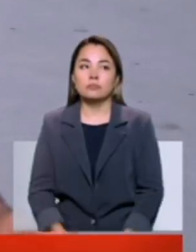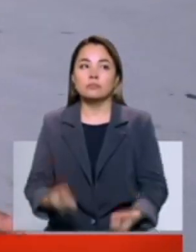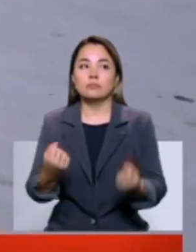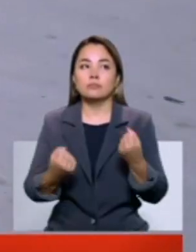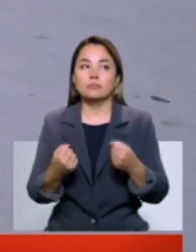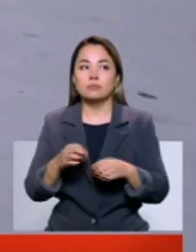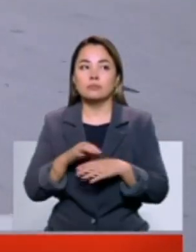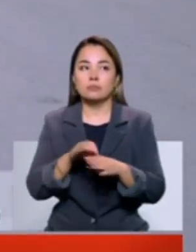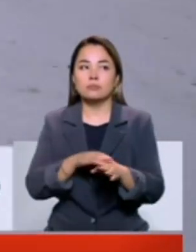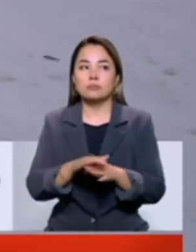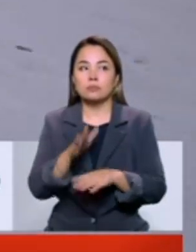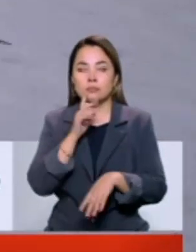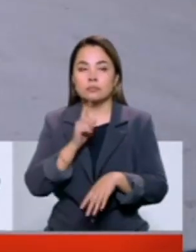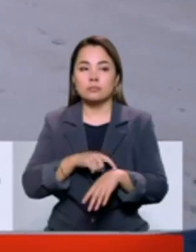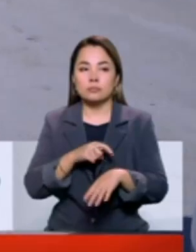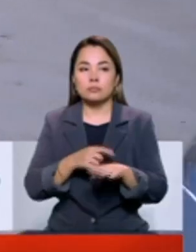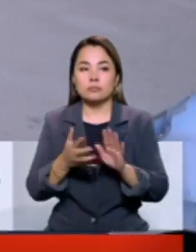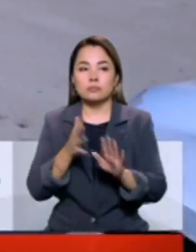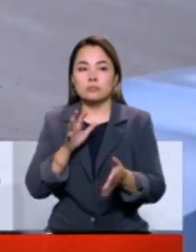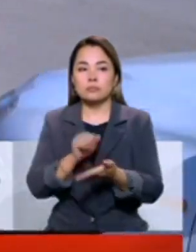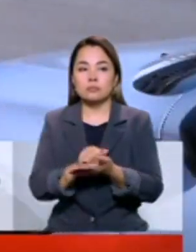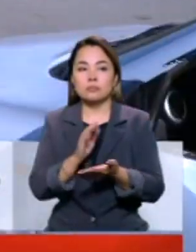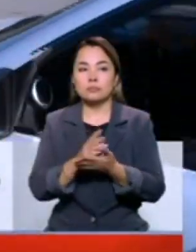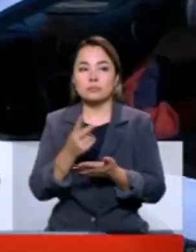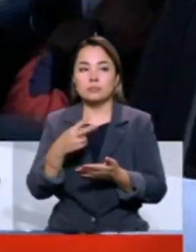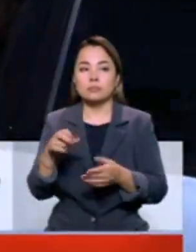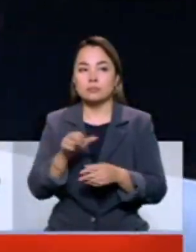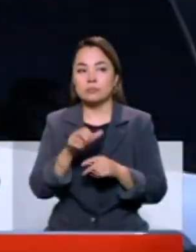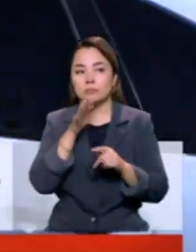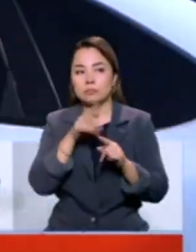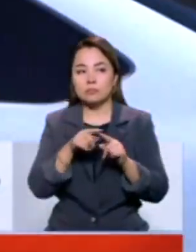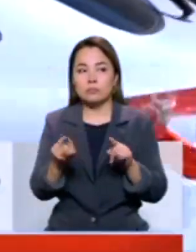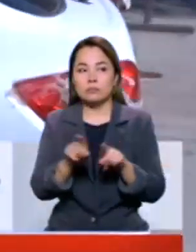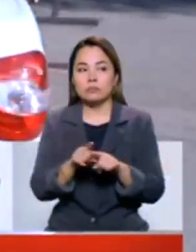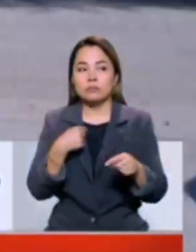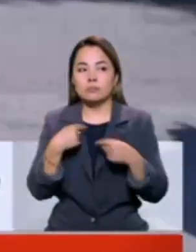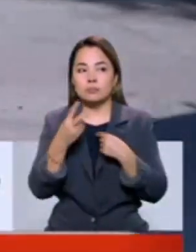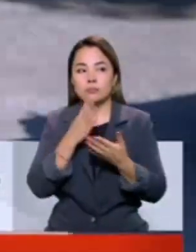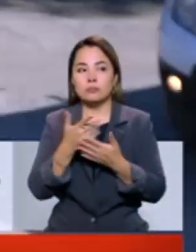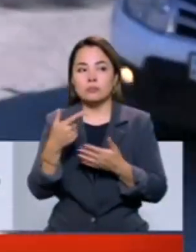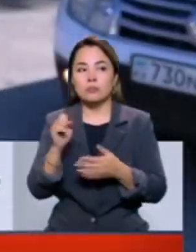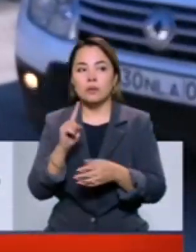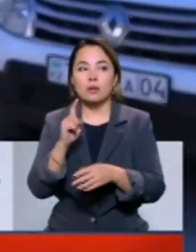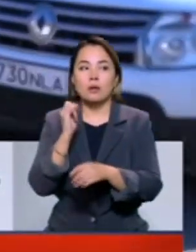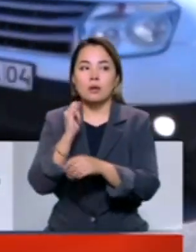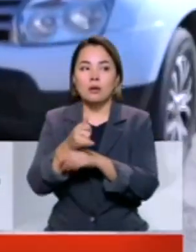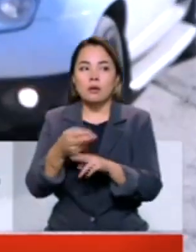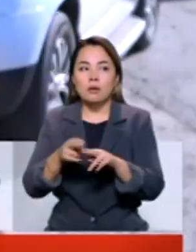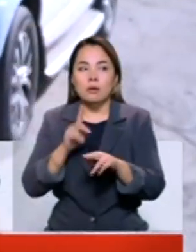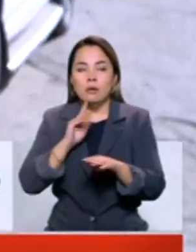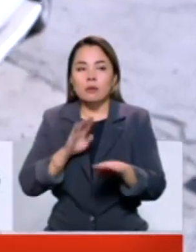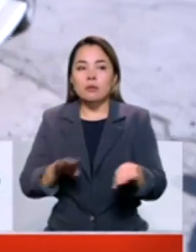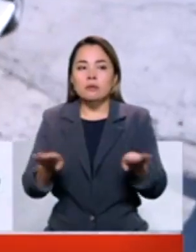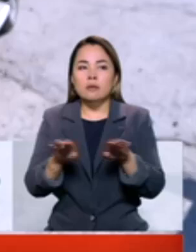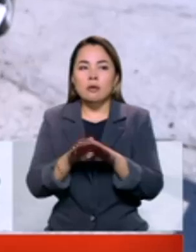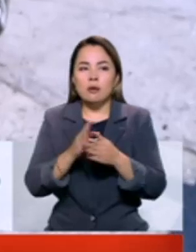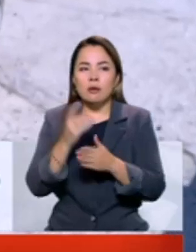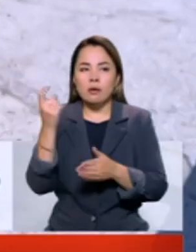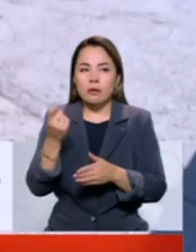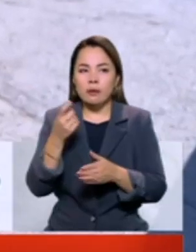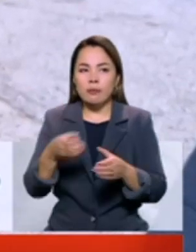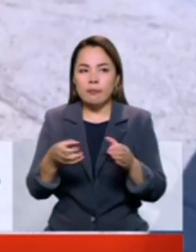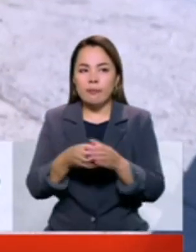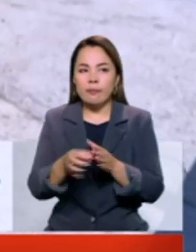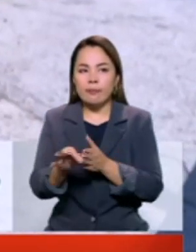Жүргізушілер кезекте осылай сағаттап тұруға мәжбүр. Бұл мәселе екі аптадан бері жалғасып келе жатыр. Көптеген газ құю бекеттері уақытша жабық. Сондықтан көлік иелері